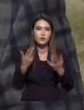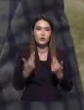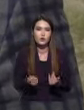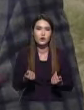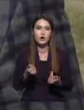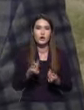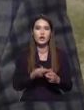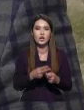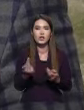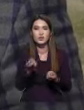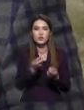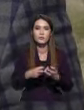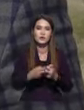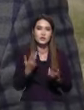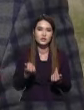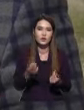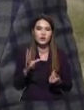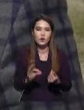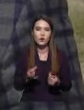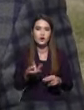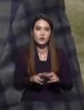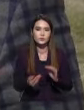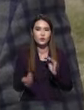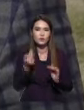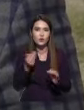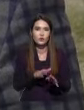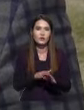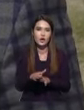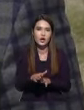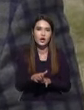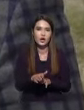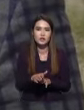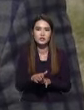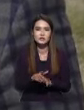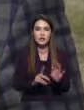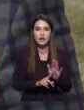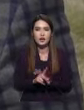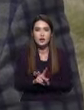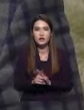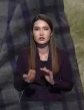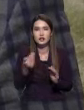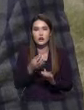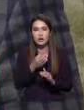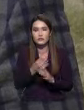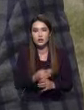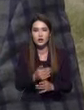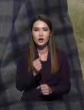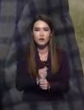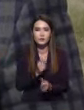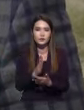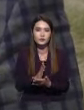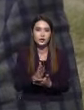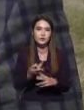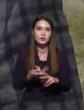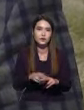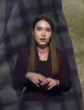болады. Және де мына үкімет жағынан да үлкен көмек болу керек ол үшін. Мен солаймын, осы